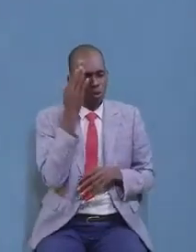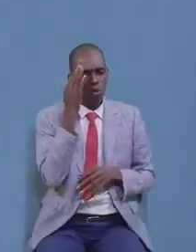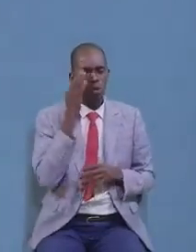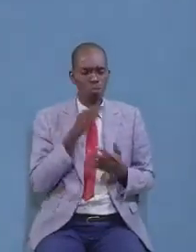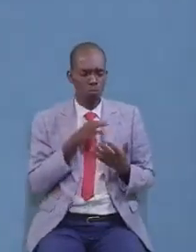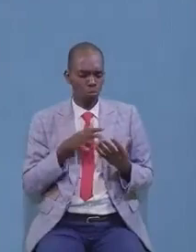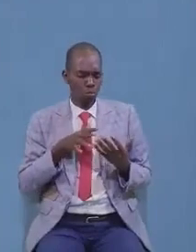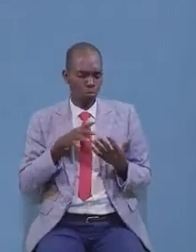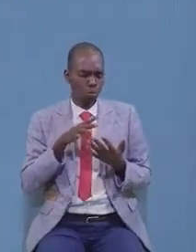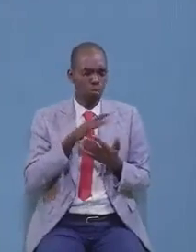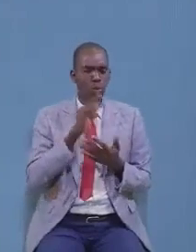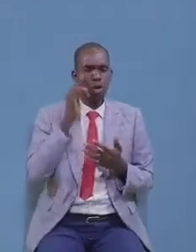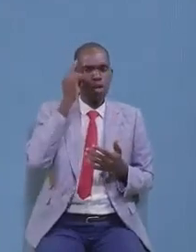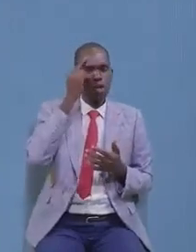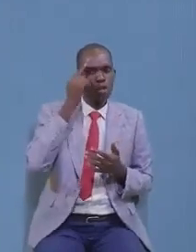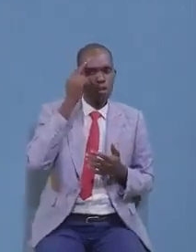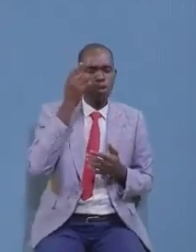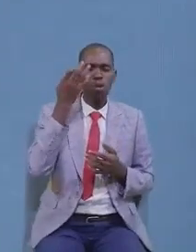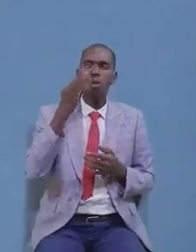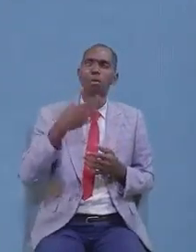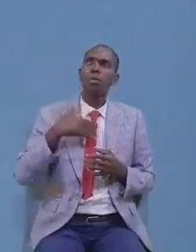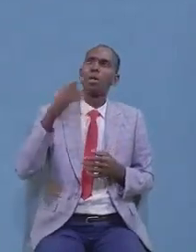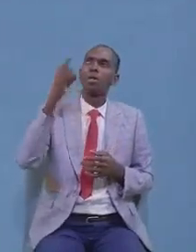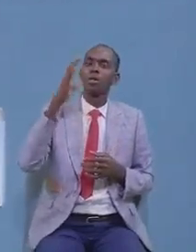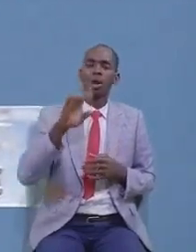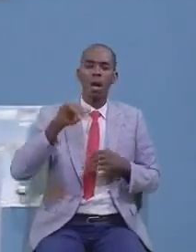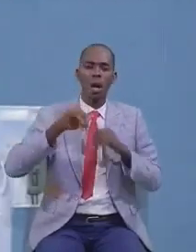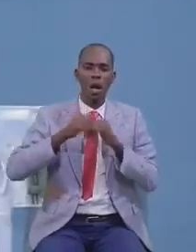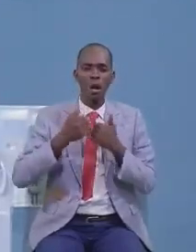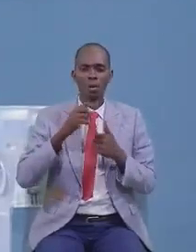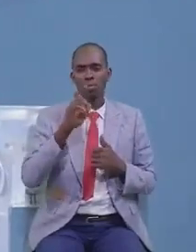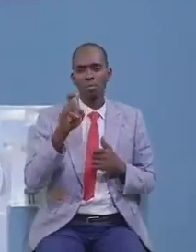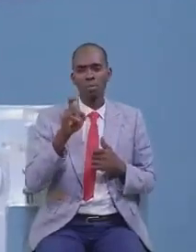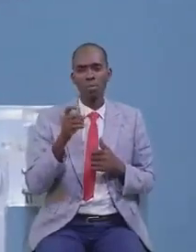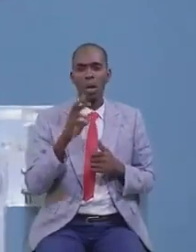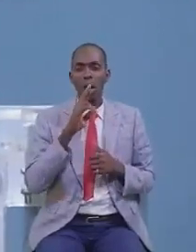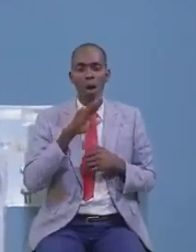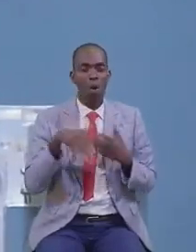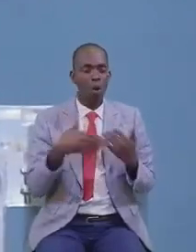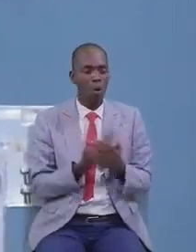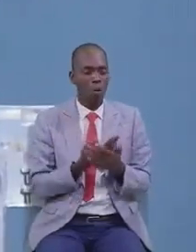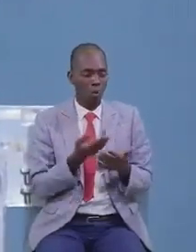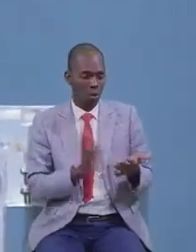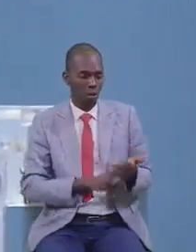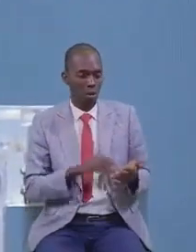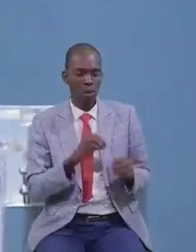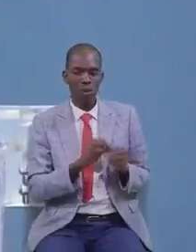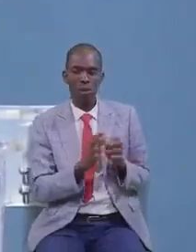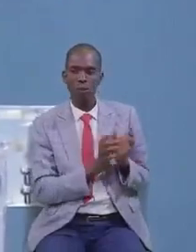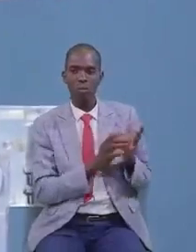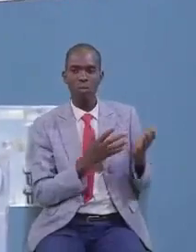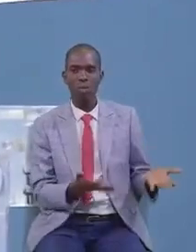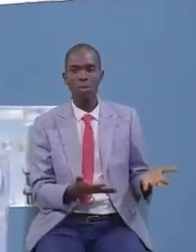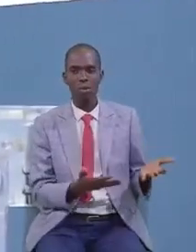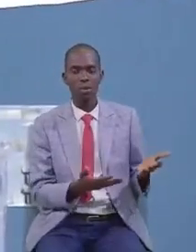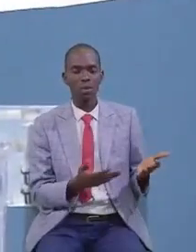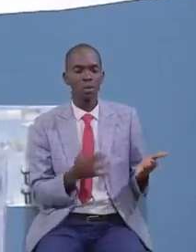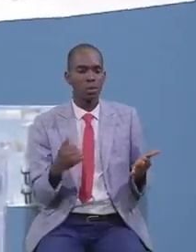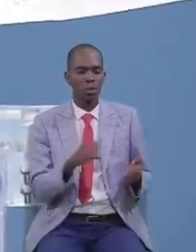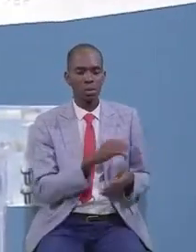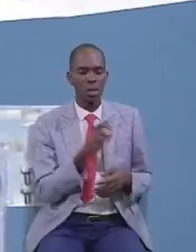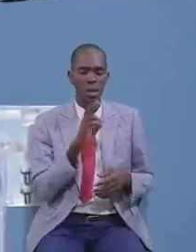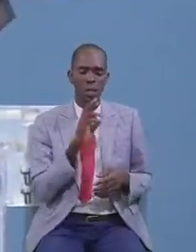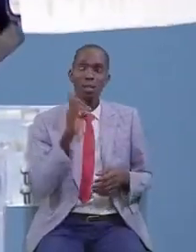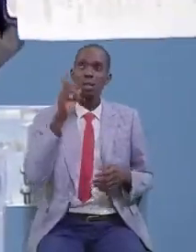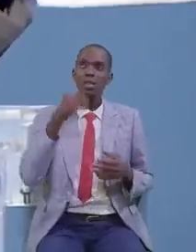those thoughts? ఆయన ఆలోచనలు నేను ఎలా తెలుసుకోవాలి? They are here. అవన్నీ ఇక్కడ ఉన్నాయి. He has preserved